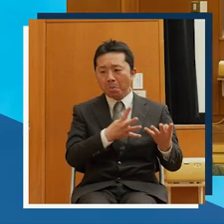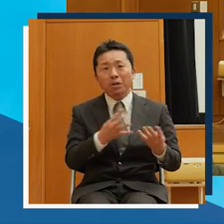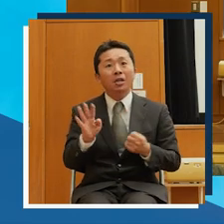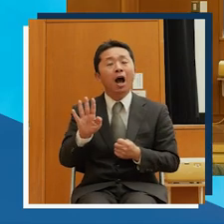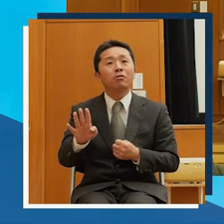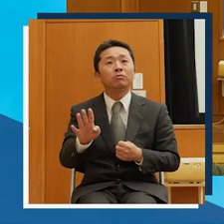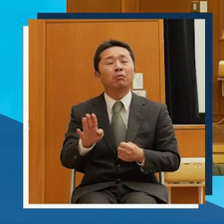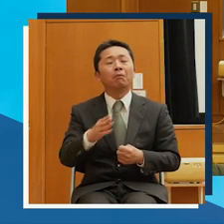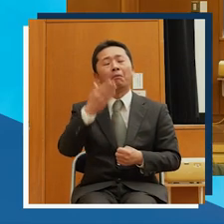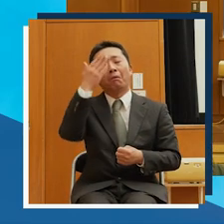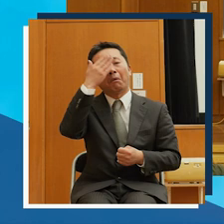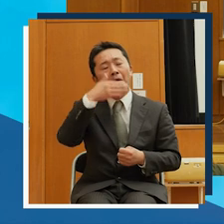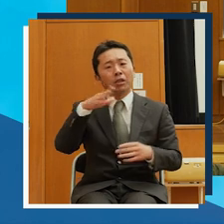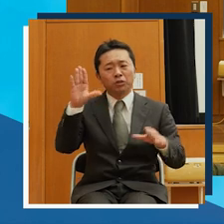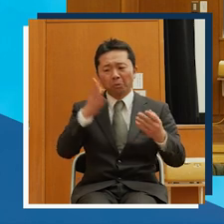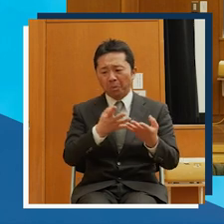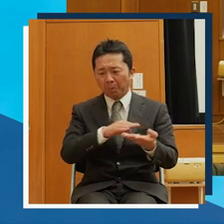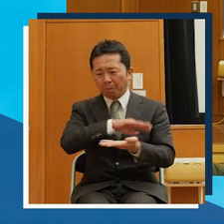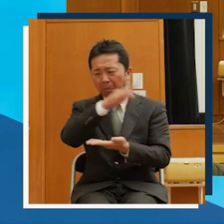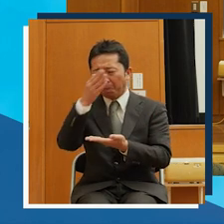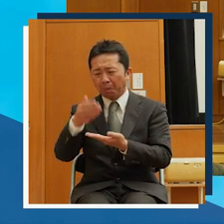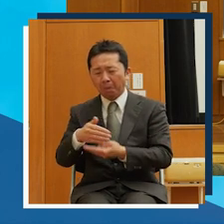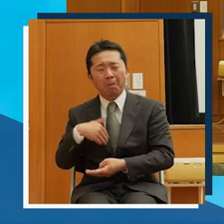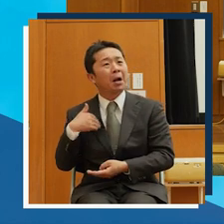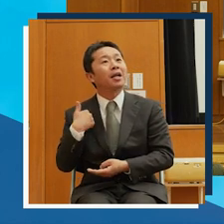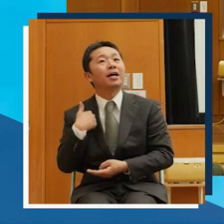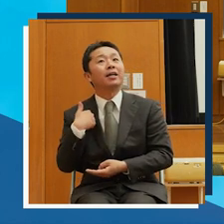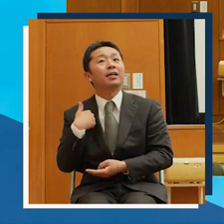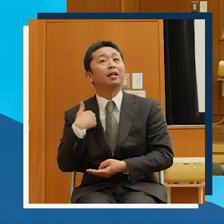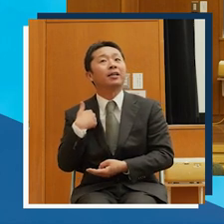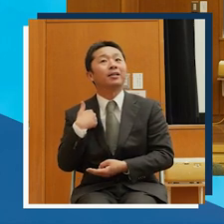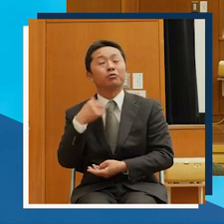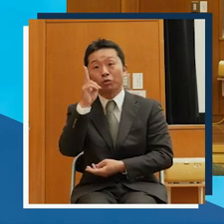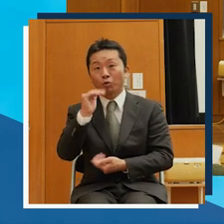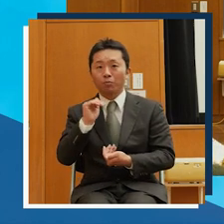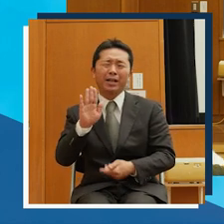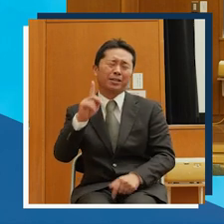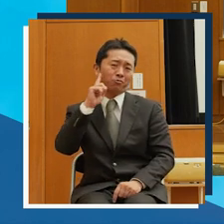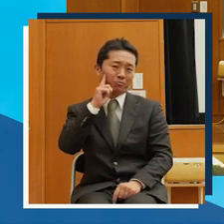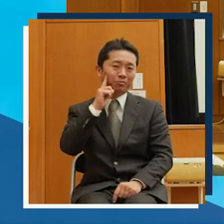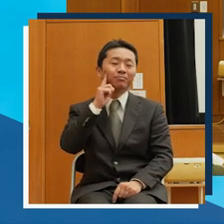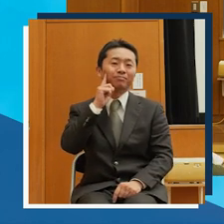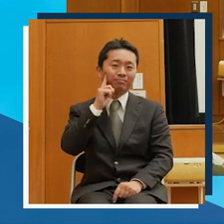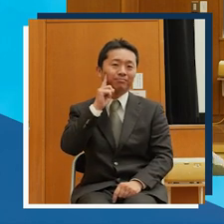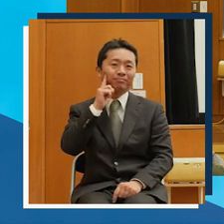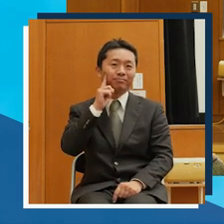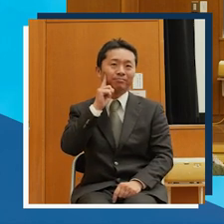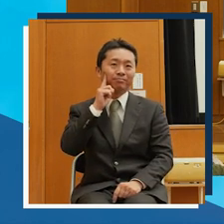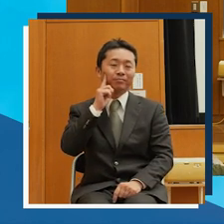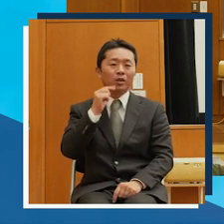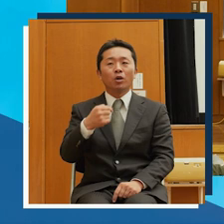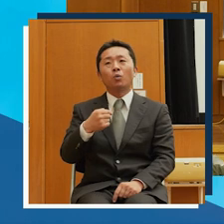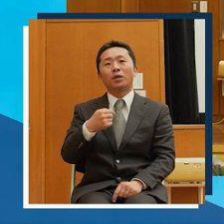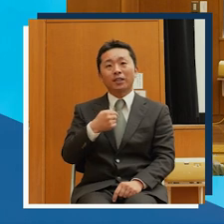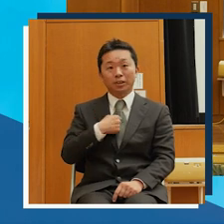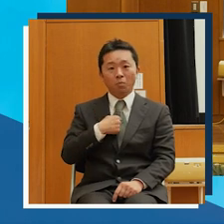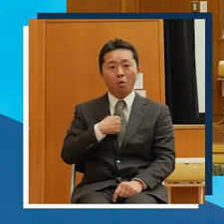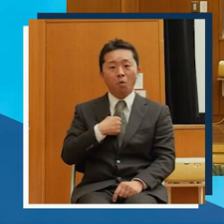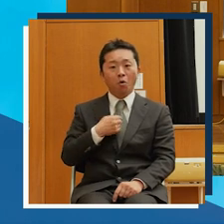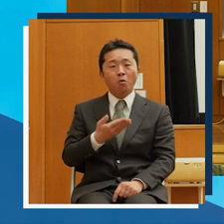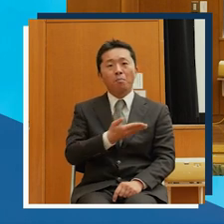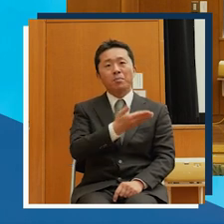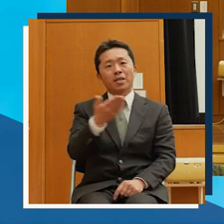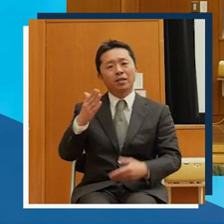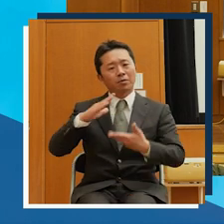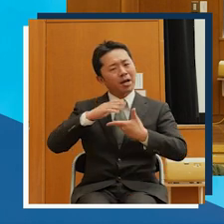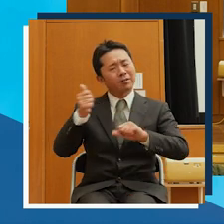あもう本当に情報がいっぱいでわかんないよ当然たくさんあったんじゃないかなという風に思いますえ私も皆さんが大学あの皆さん